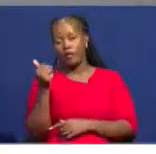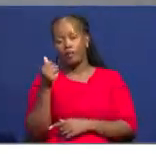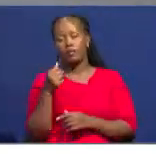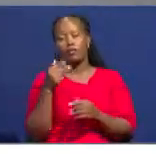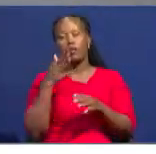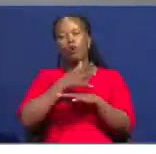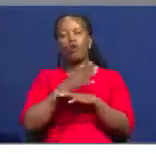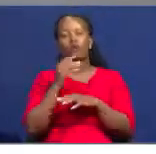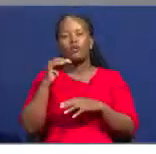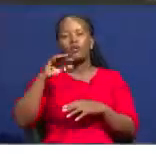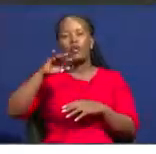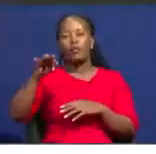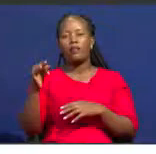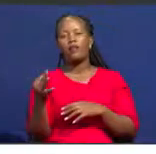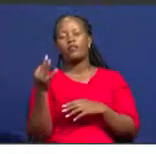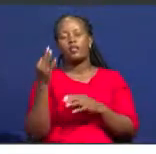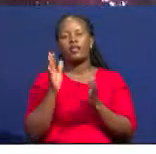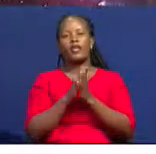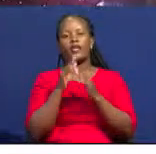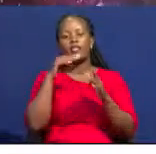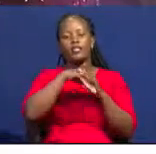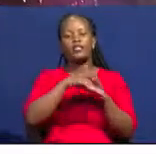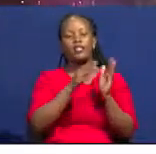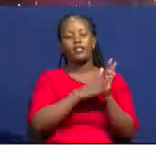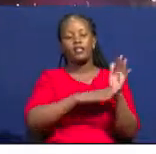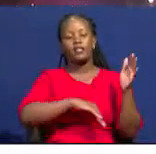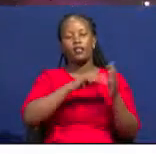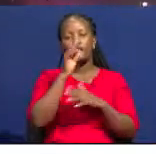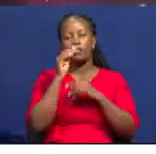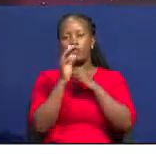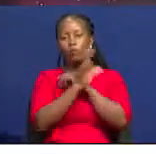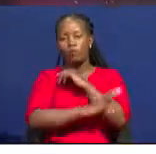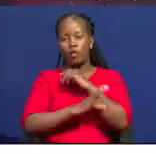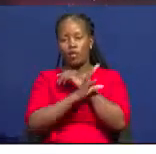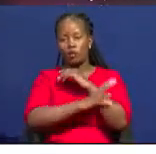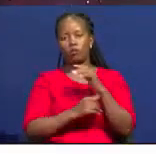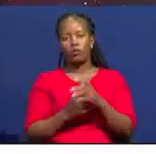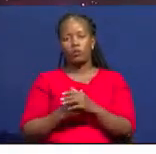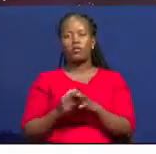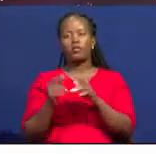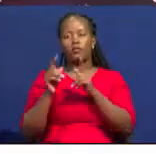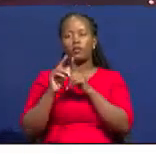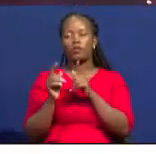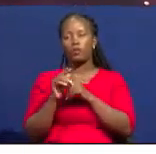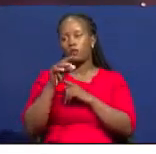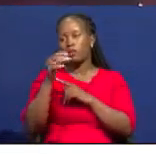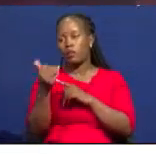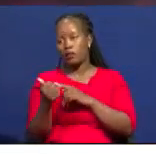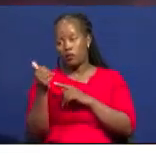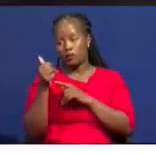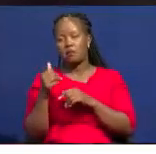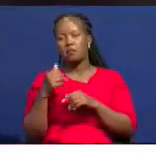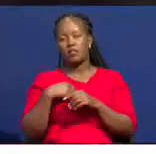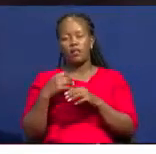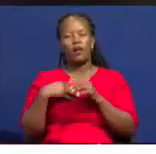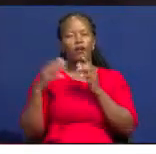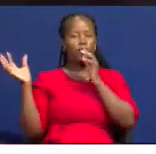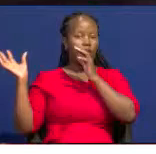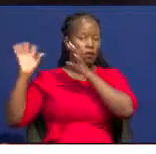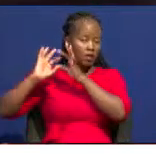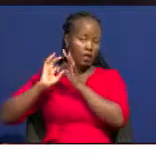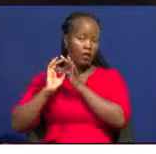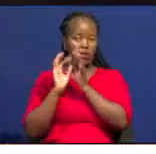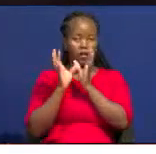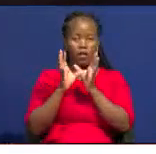200,000 hadi 300,000 kutoka ndani na nje ya nchi. Taa za kurusha angani za Kongming pia ni desturi ya Wadai